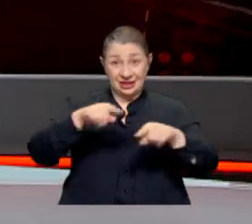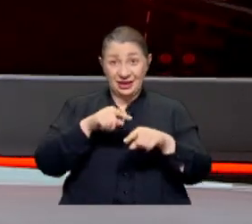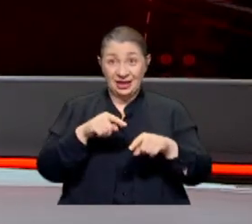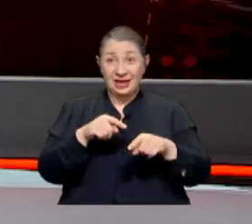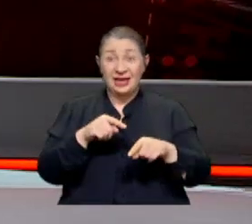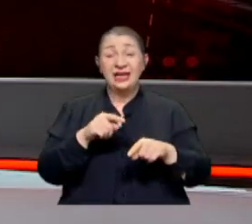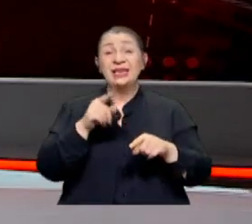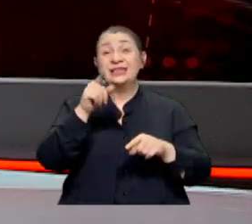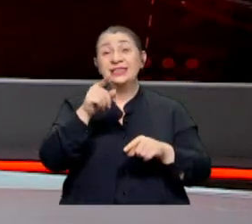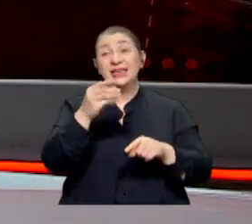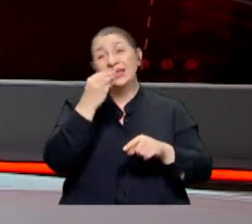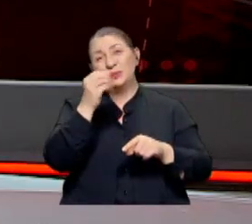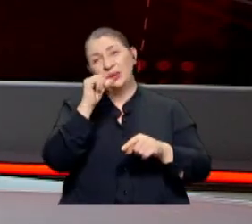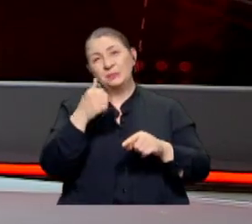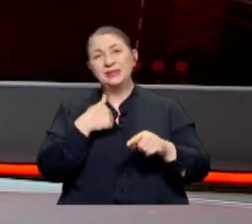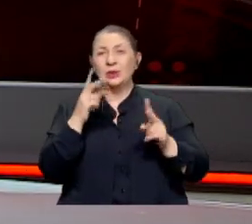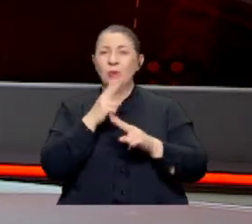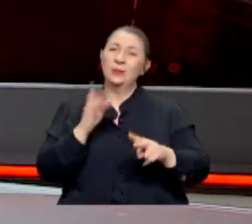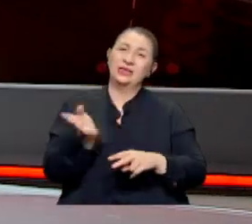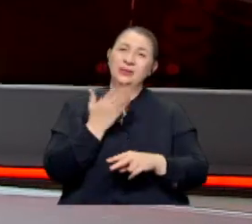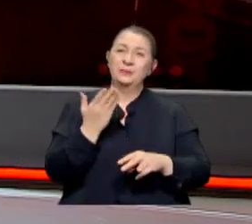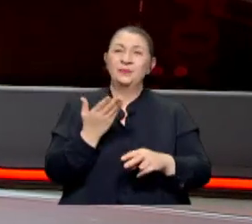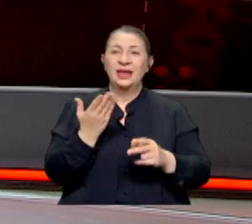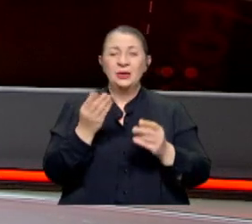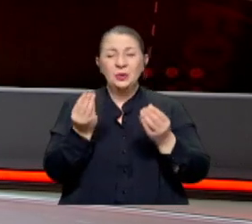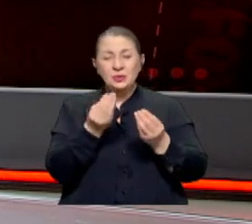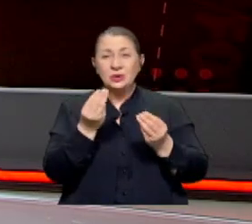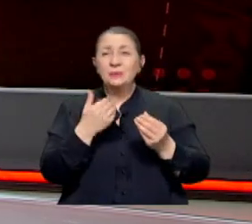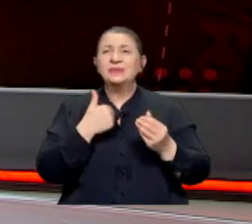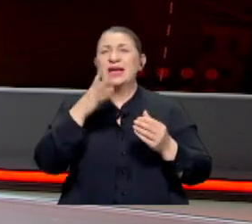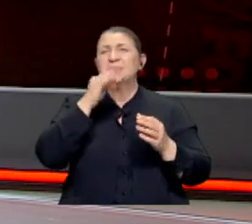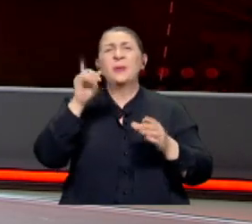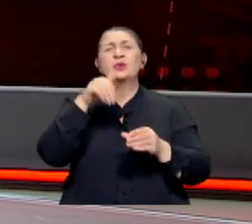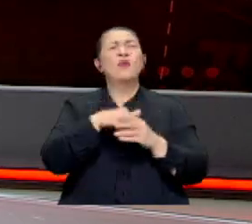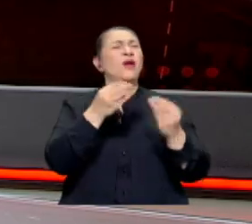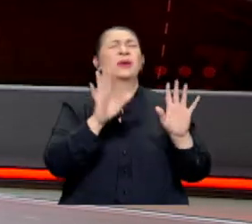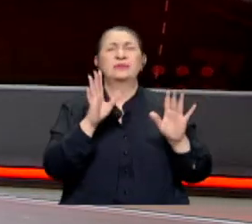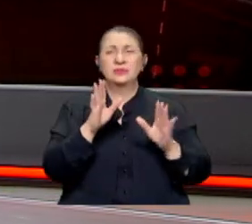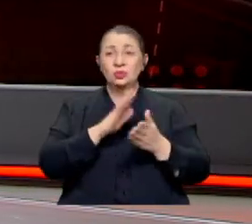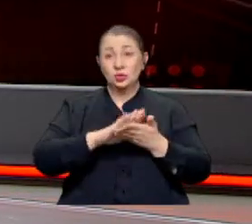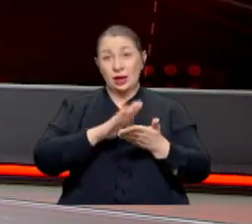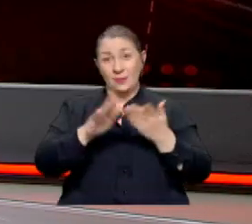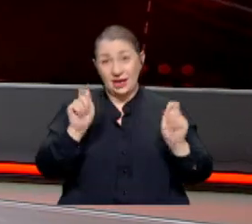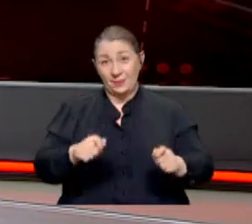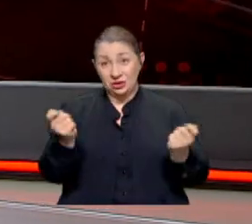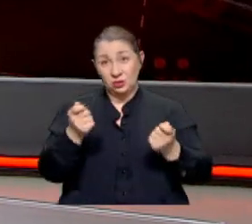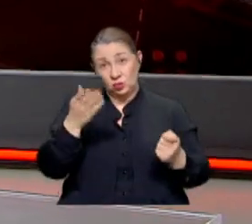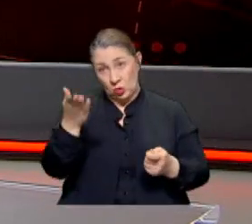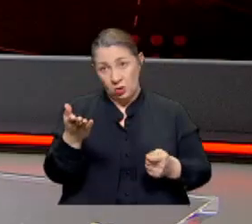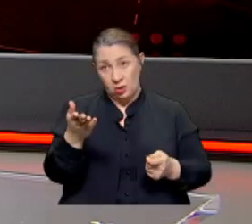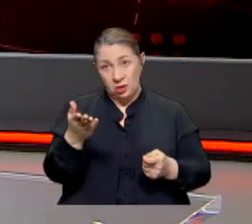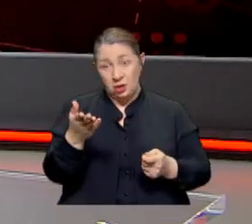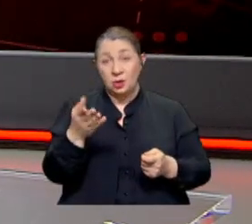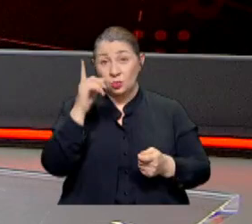değil Siz de yiyip içelim bizde gülüp geçelim yani küçük farklı bizden başka kimse o yalnız düzenlemeye çalıştık bir şey